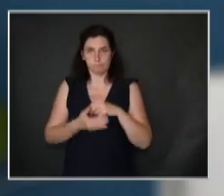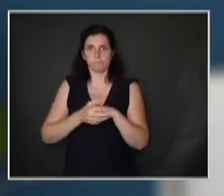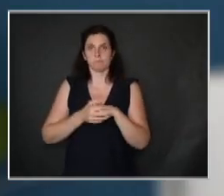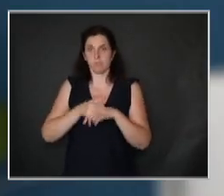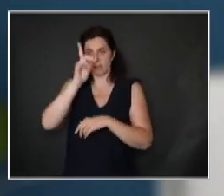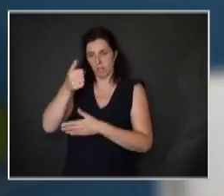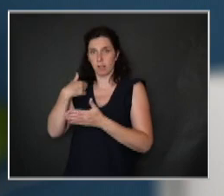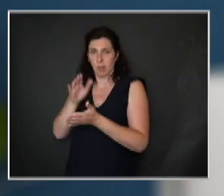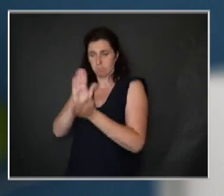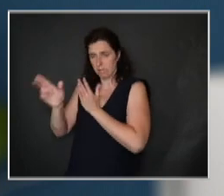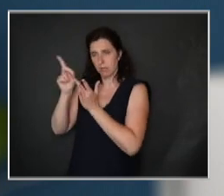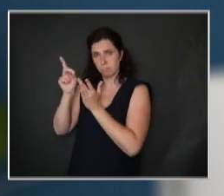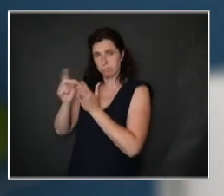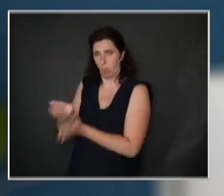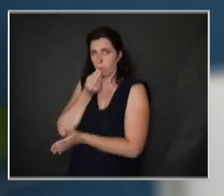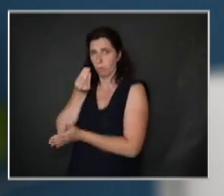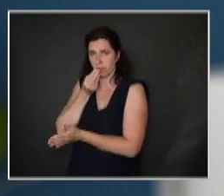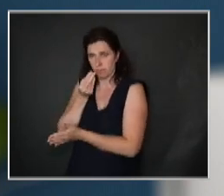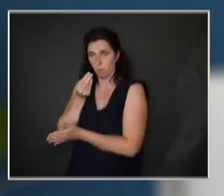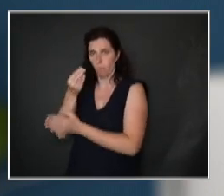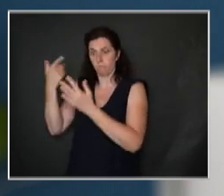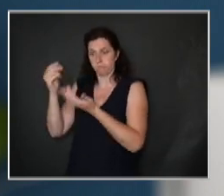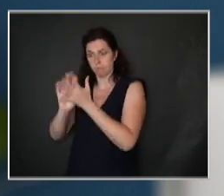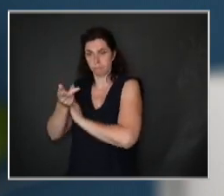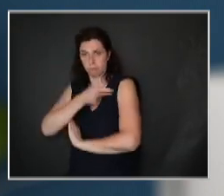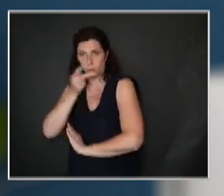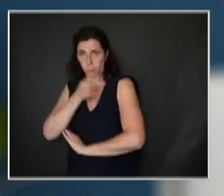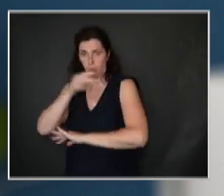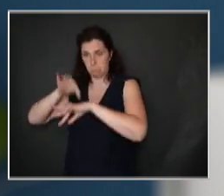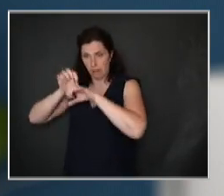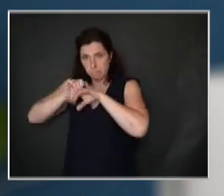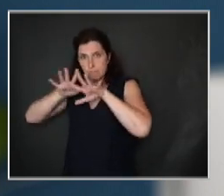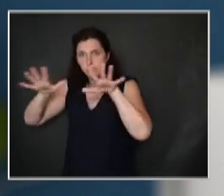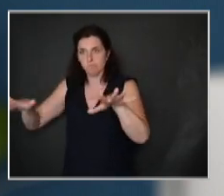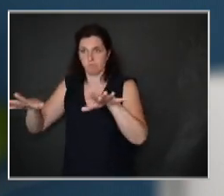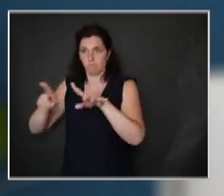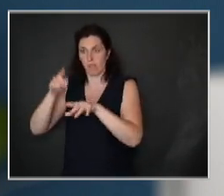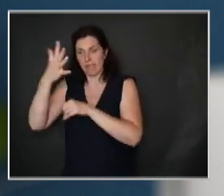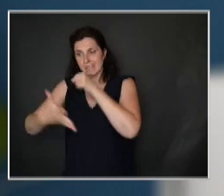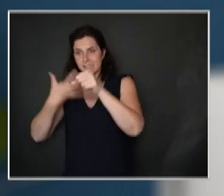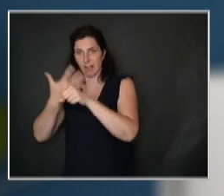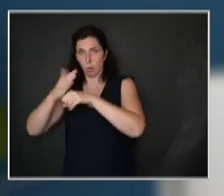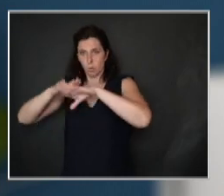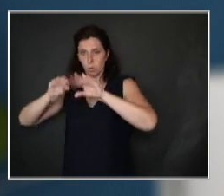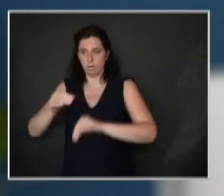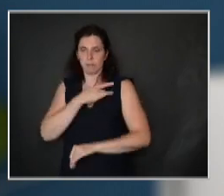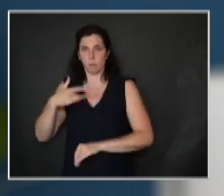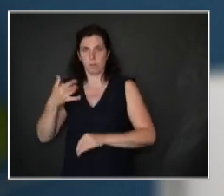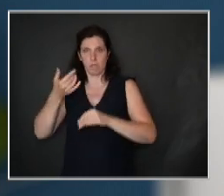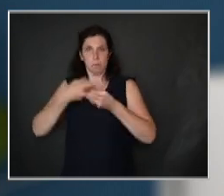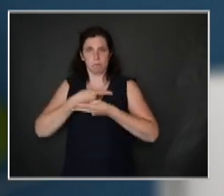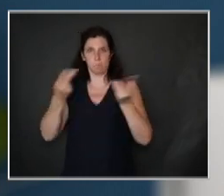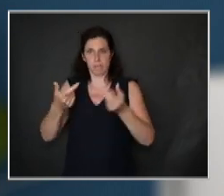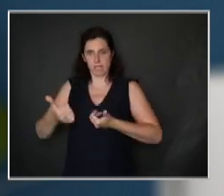l'endocrinologie, diabète et nutrition, doctorat d'épidémiologie et resté 5 ans en santé publique dans le